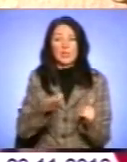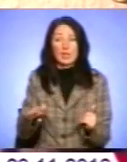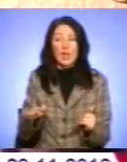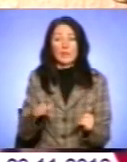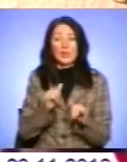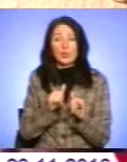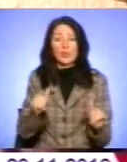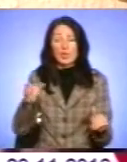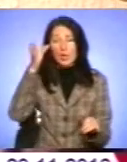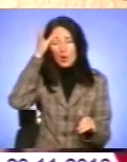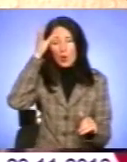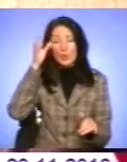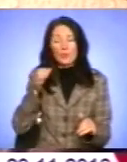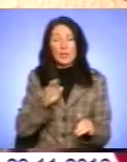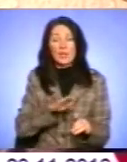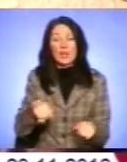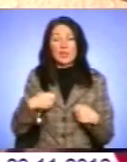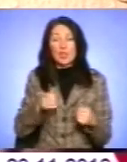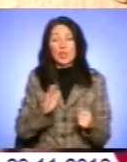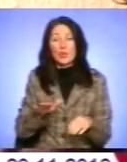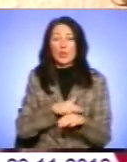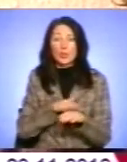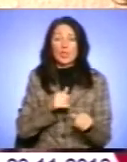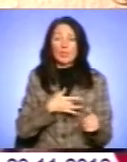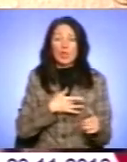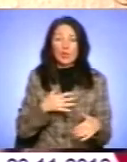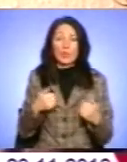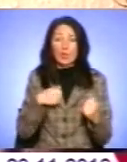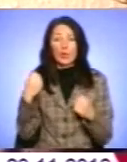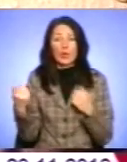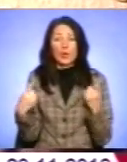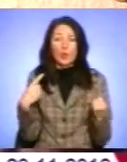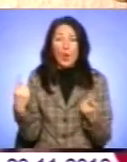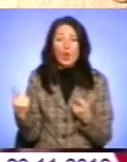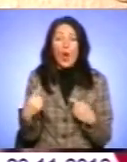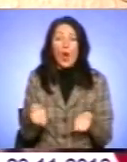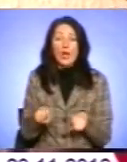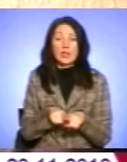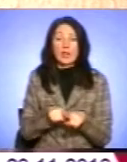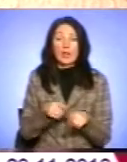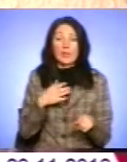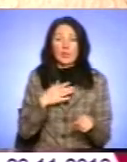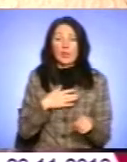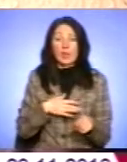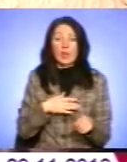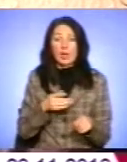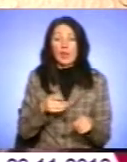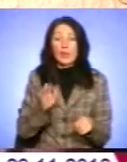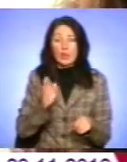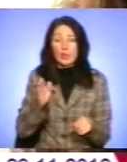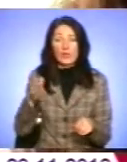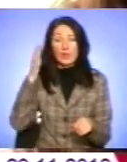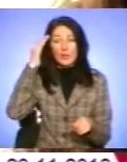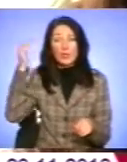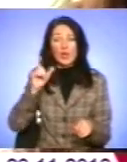розум, інтелект. Дітки стараються бути доброзичними, щирими, підтримати один одного. І за такими здоровими, талановитими людьми в майбутнє.